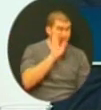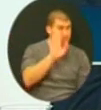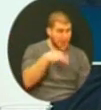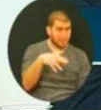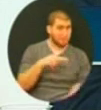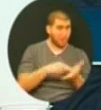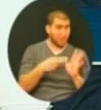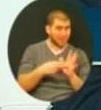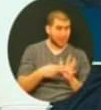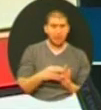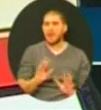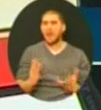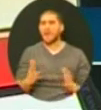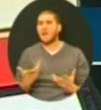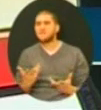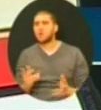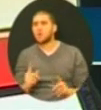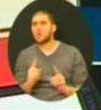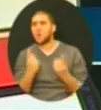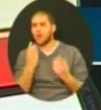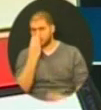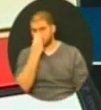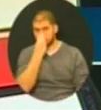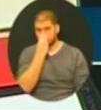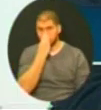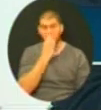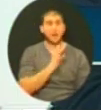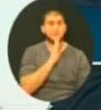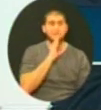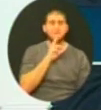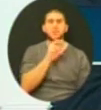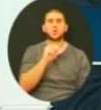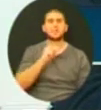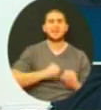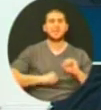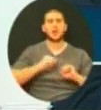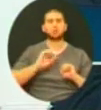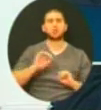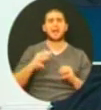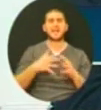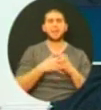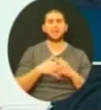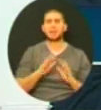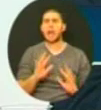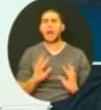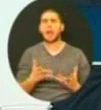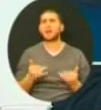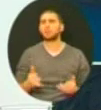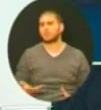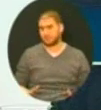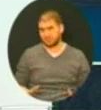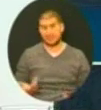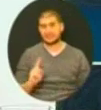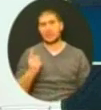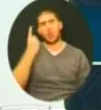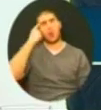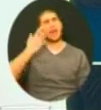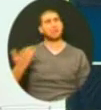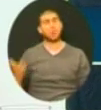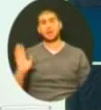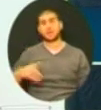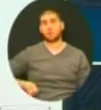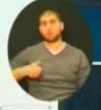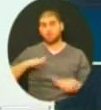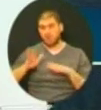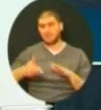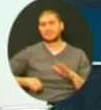גם בפוליטיקה. איפה הבעיה, זה נעשה? הבעיה העיקרית היא בנושא התנהלות הקבינט. למה? עכשיו, זה לא שלא ידעו. גם ראש